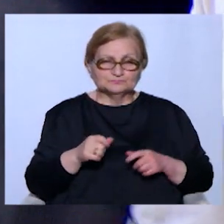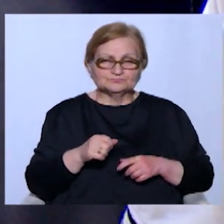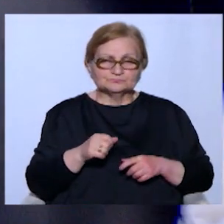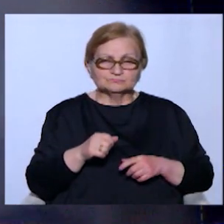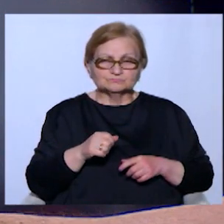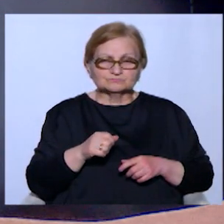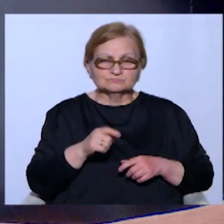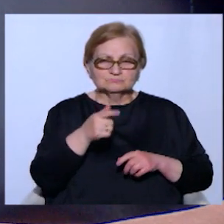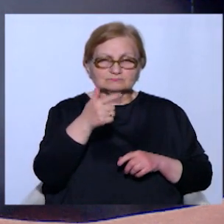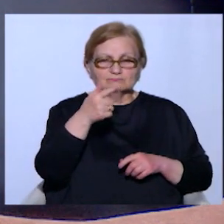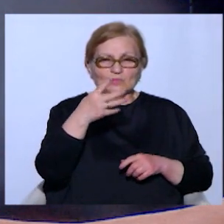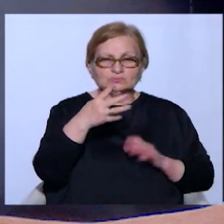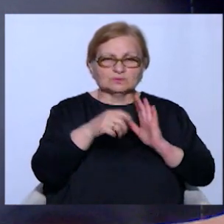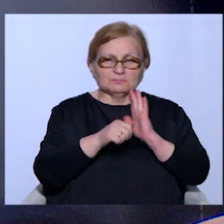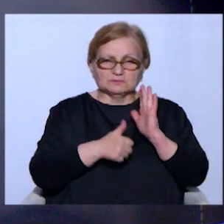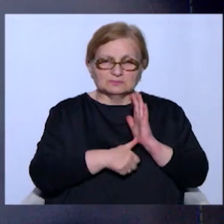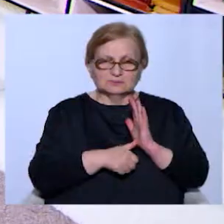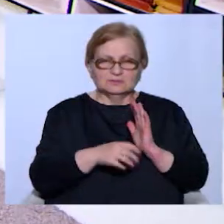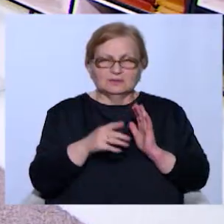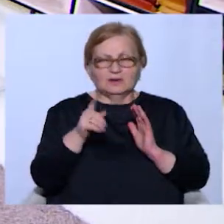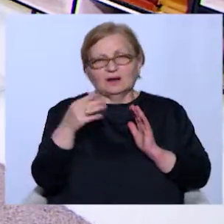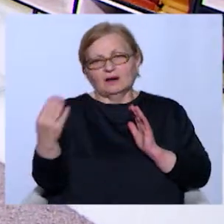4-16, აგურის ალბათობა იქნება